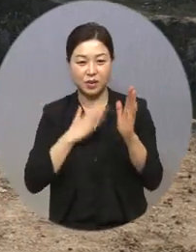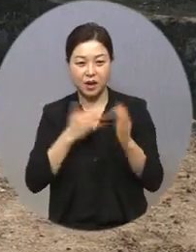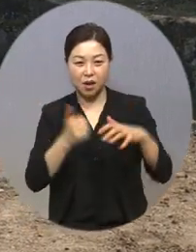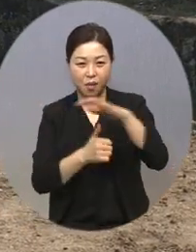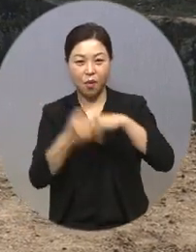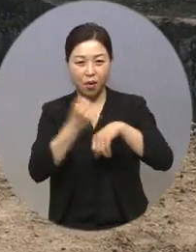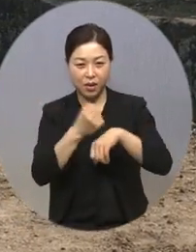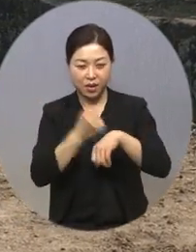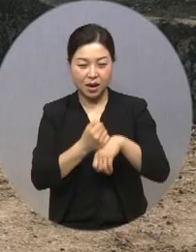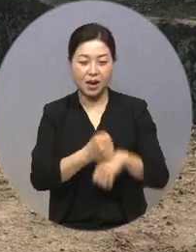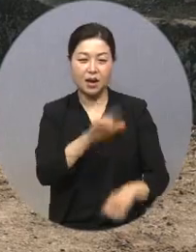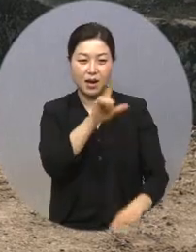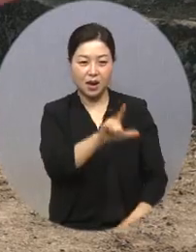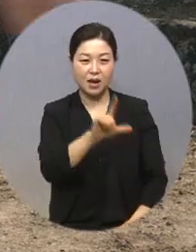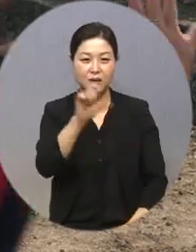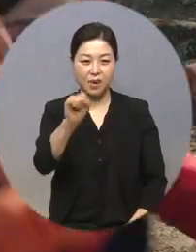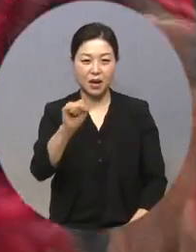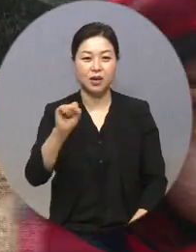오! 이야!